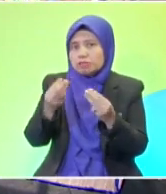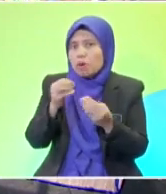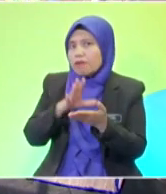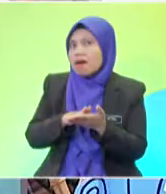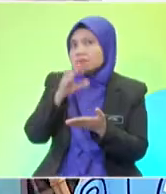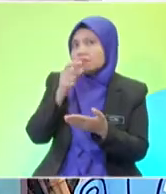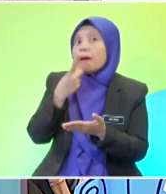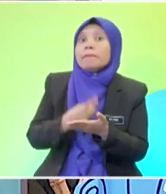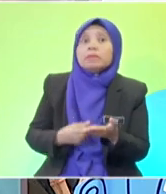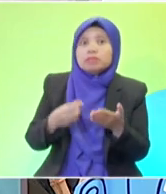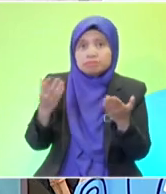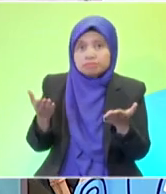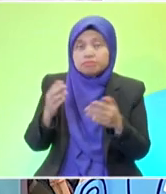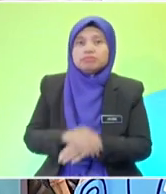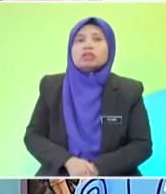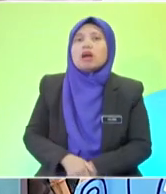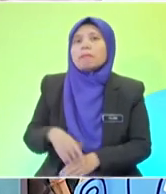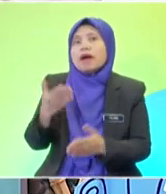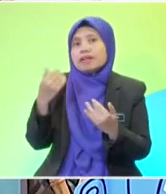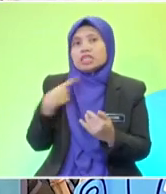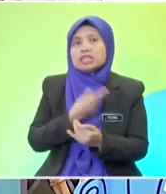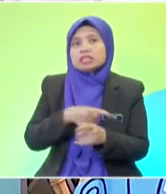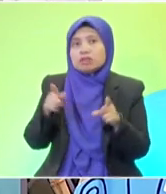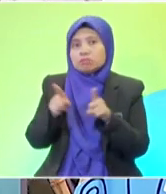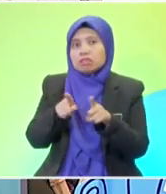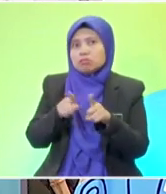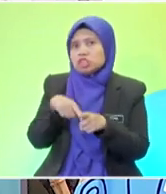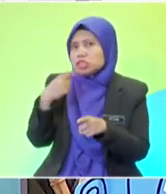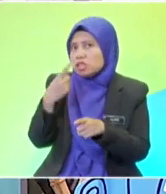apa yang kita belajar marilah sama-sama